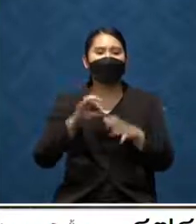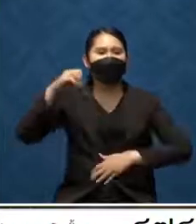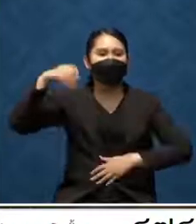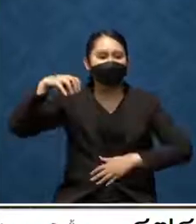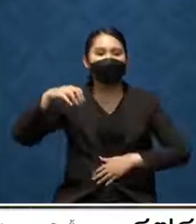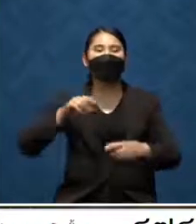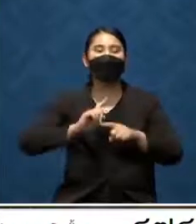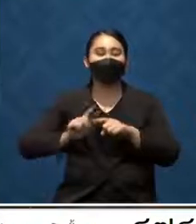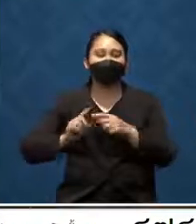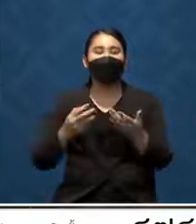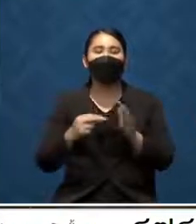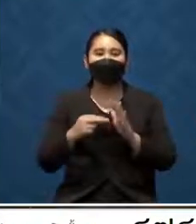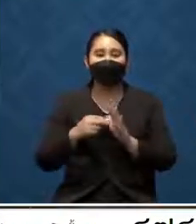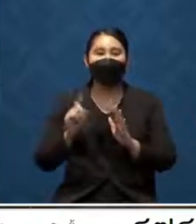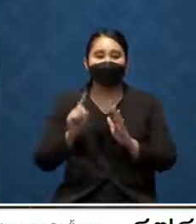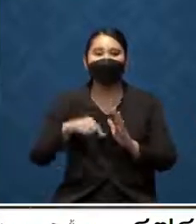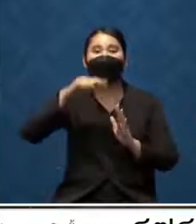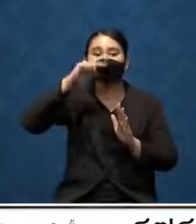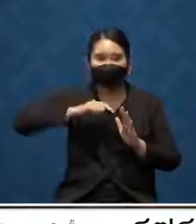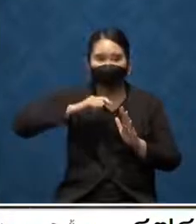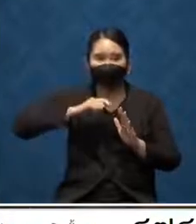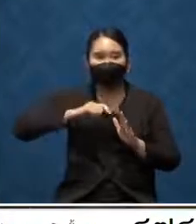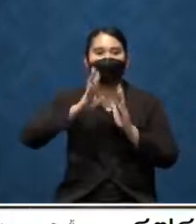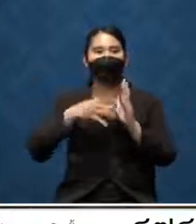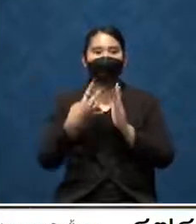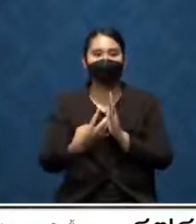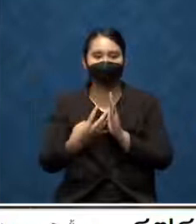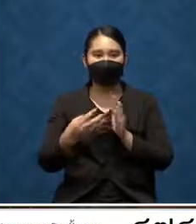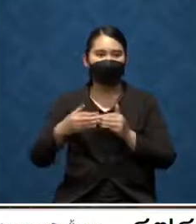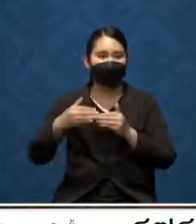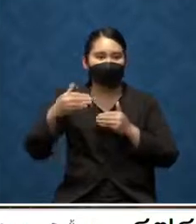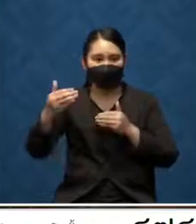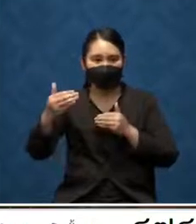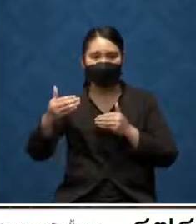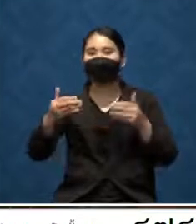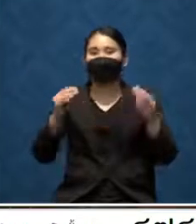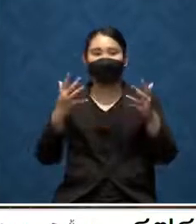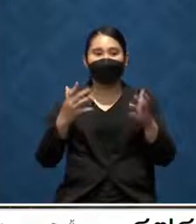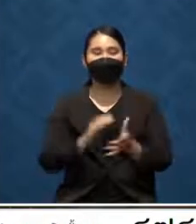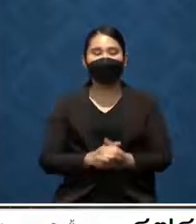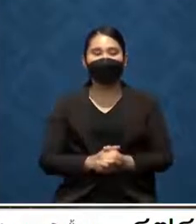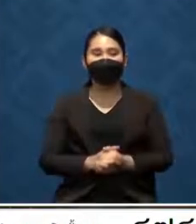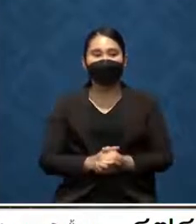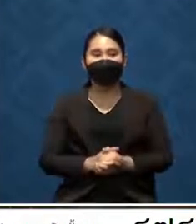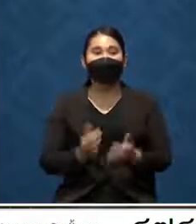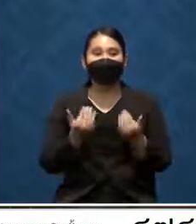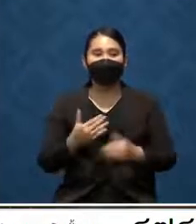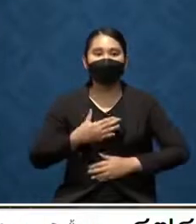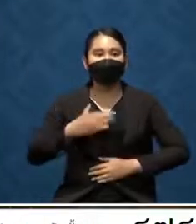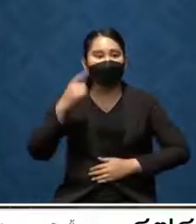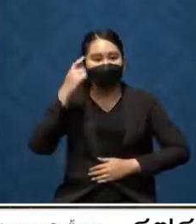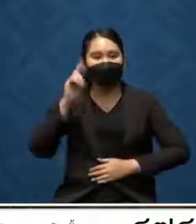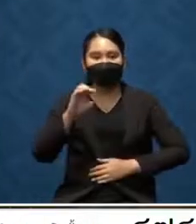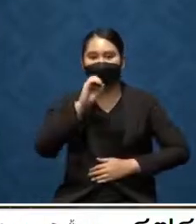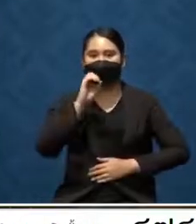ังานมักจะทำ้เราไม่สามารวางแผน ในระยะยยืนได้เพราฉนั้นี่ี่ เฉน ๆ ขอ